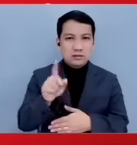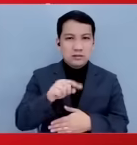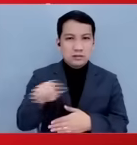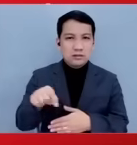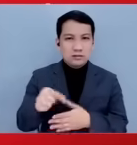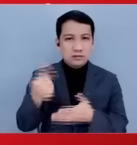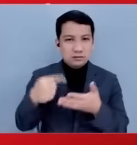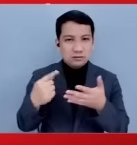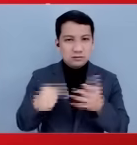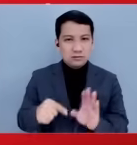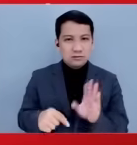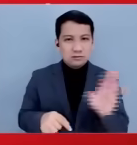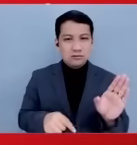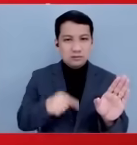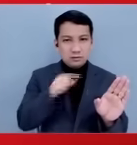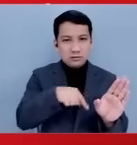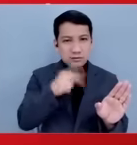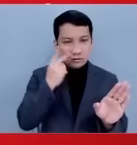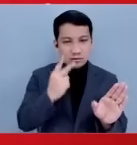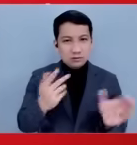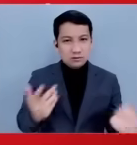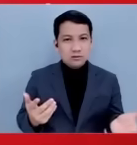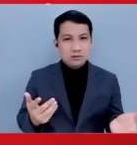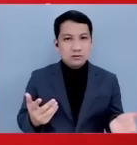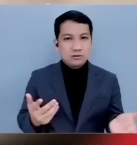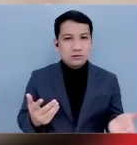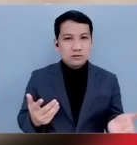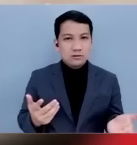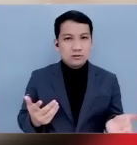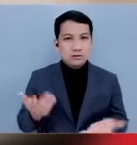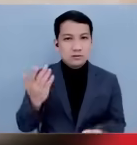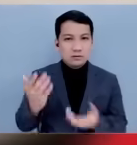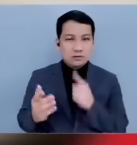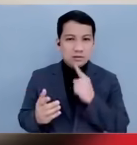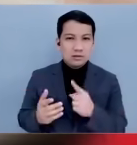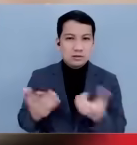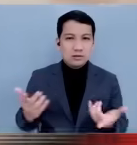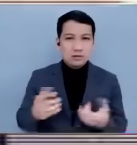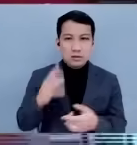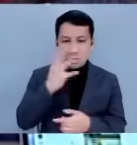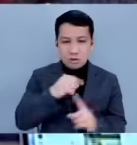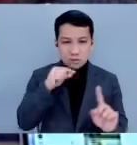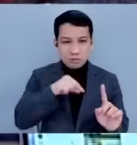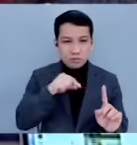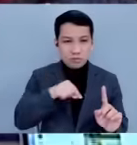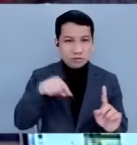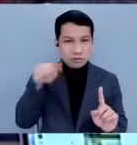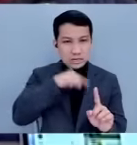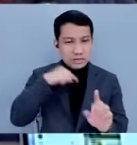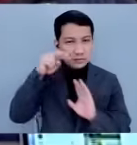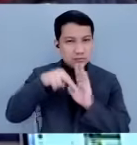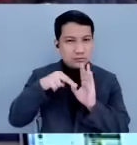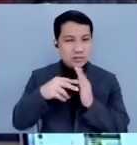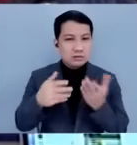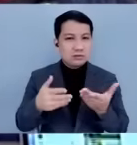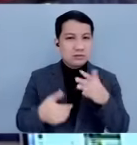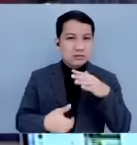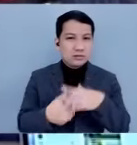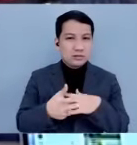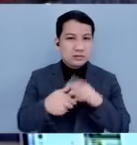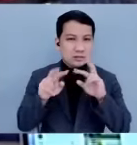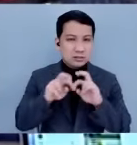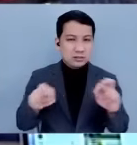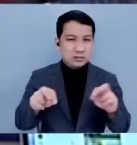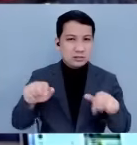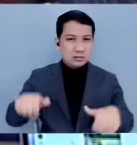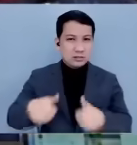Kung ipapacheck niya pa, means kahit palaho siya, hindi na lang po sino yung doon sa video niya. Sa gitna ng tensyon, hamon ng senador